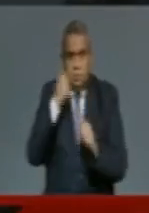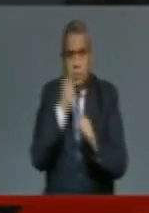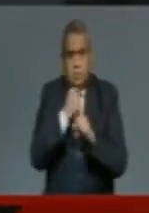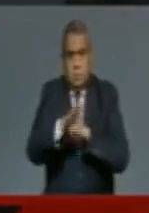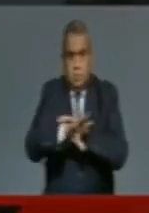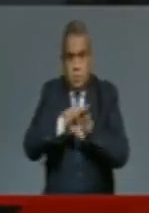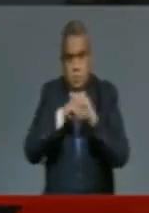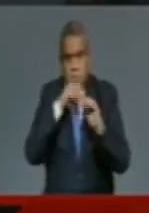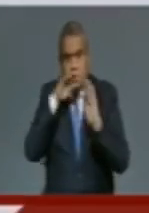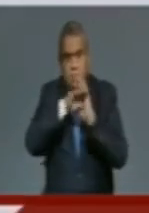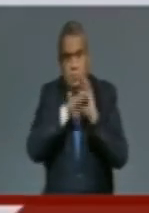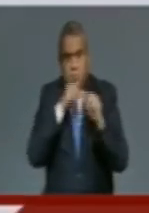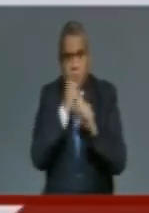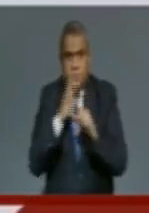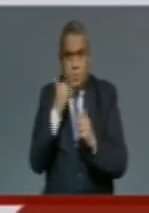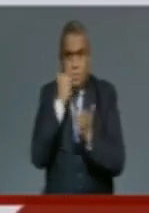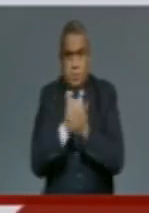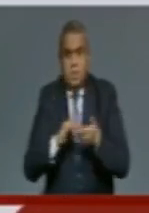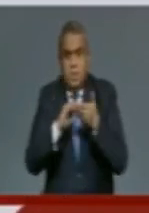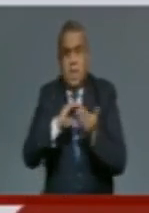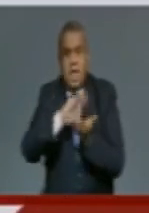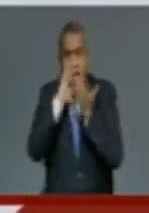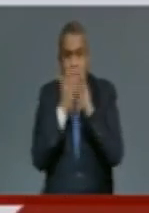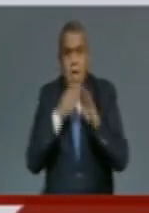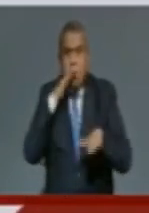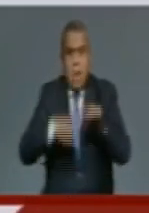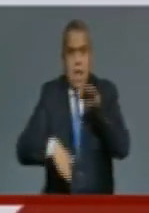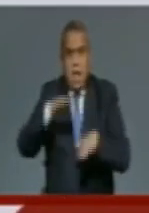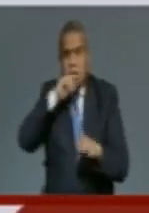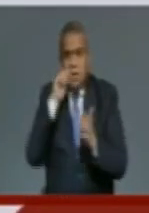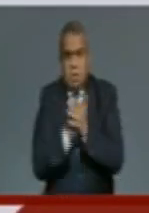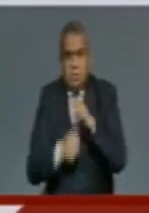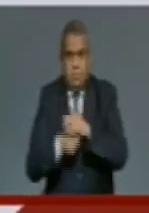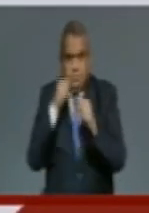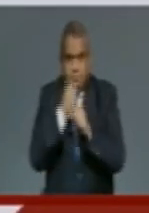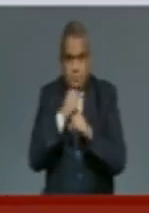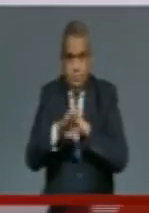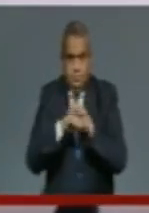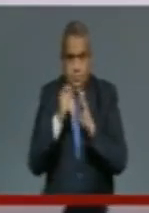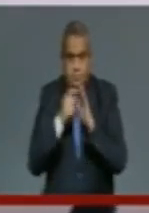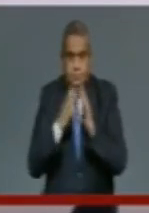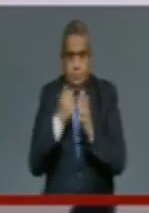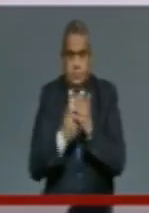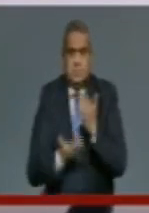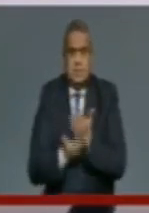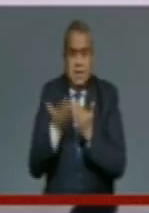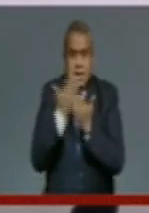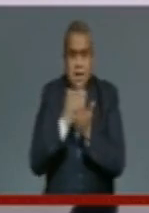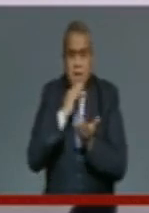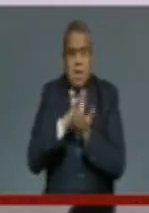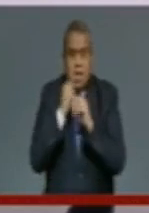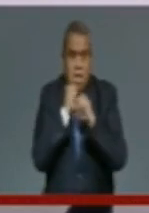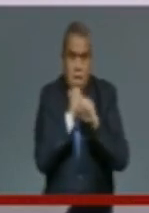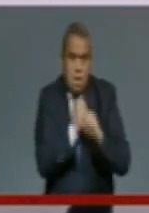ملموس بما دعم التحول العادل من أجل تحقيق النمو الأخضر وبلوغ أهداف التنمية المستدامة وفقا